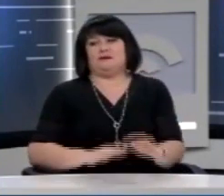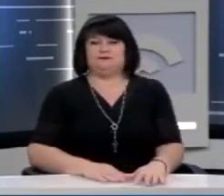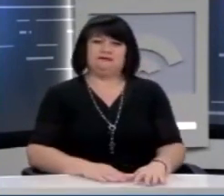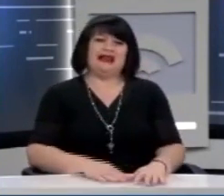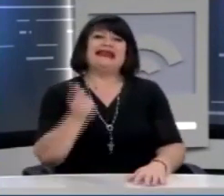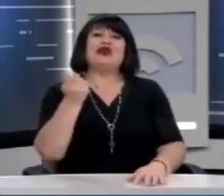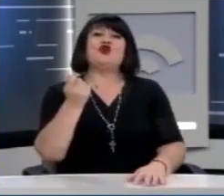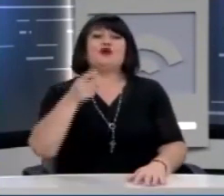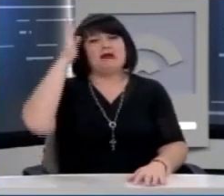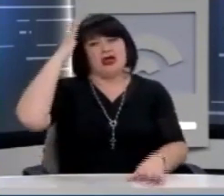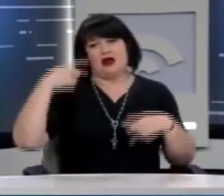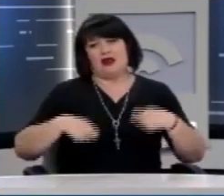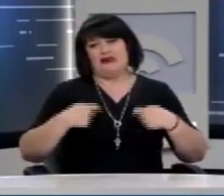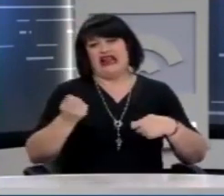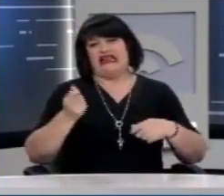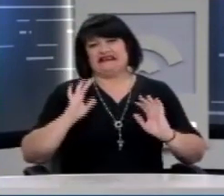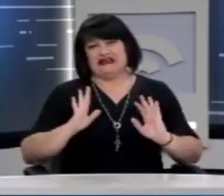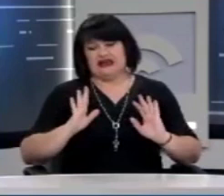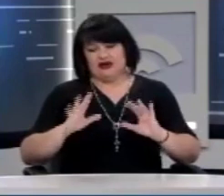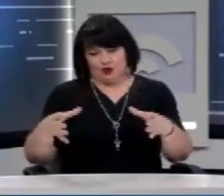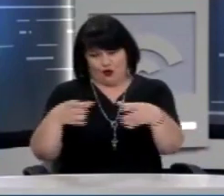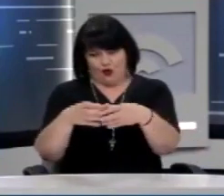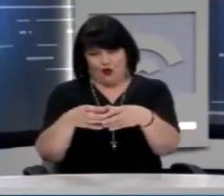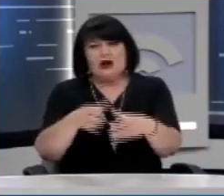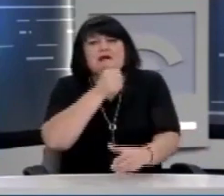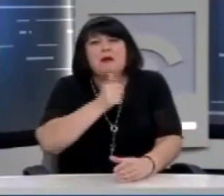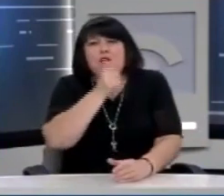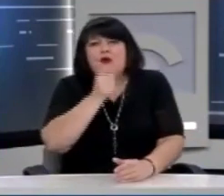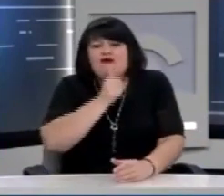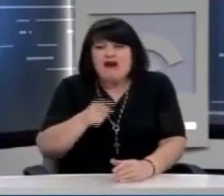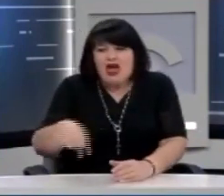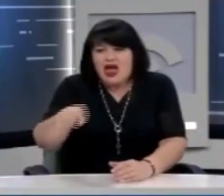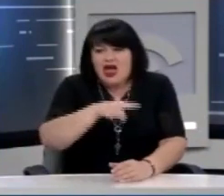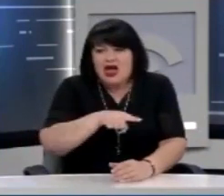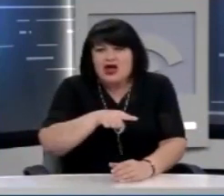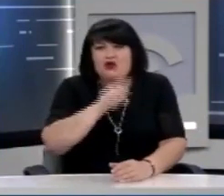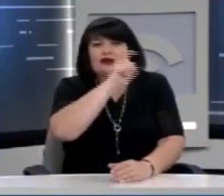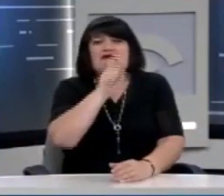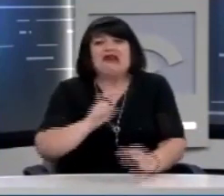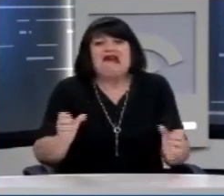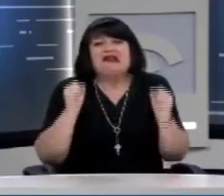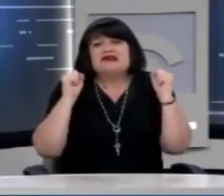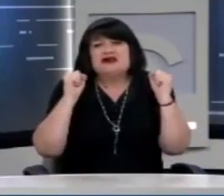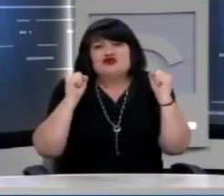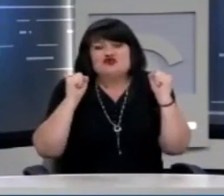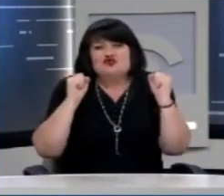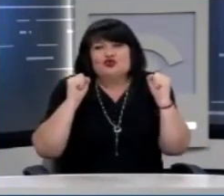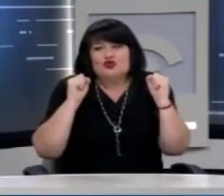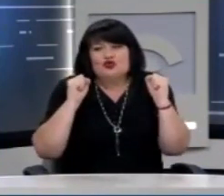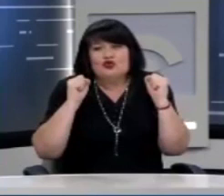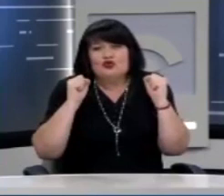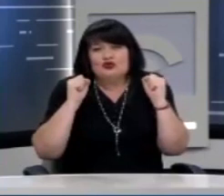καπιταλιστική οικονομία. Όλοι αυτοί θα συνεχίσουν να βασανίζονται για την επιβίωσή τους, περνώντας